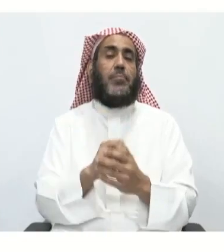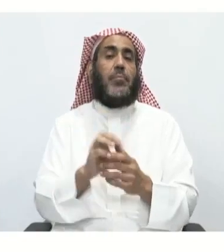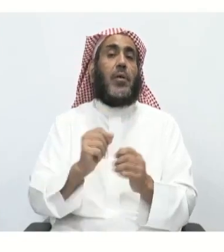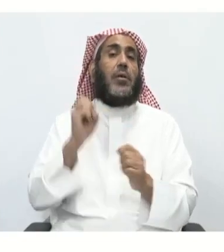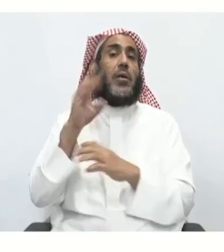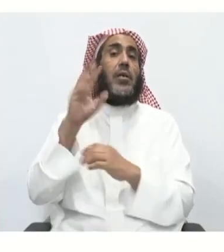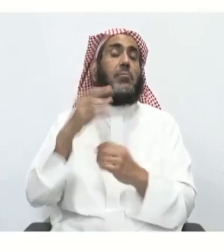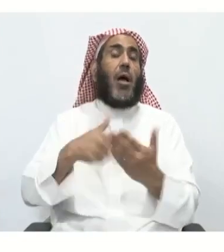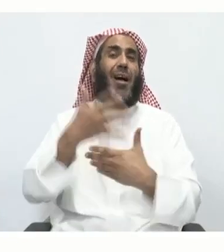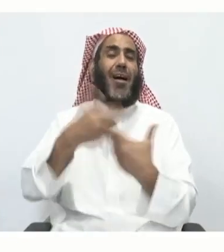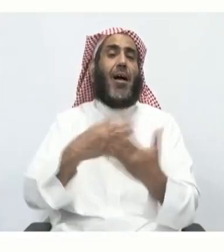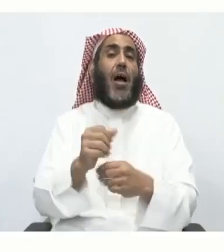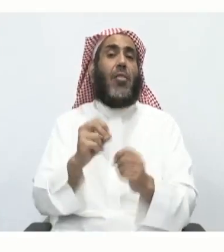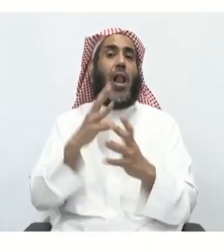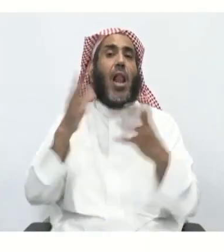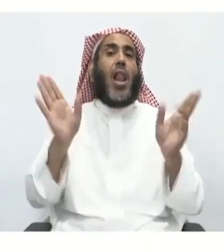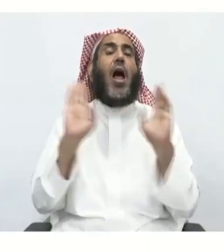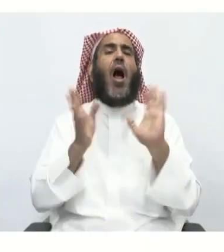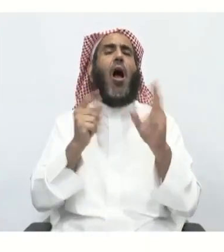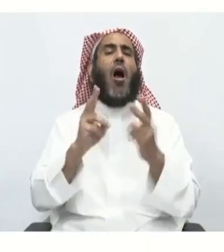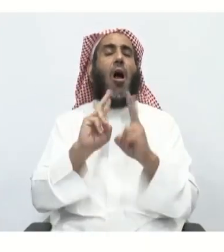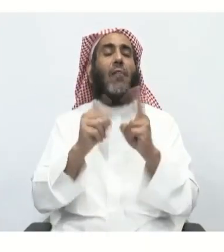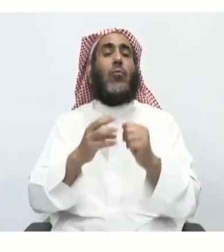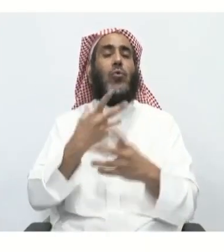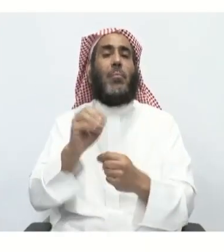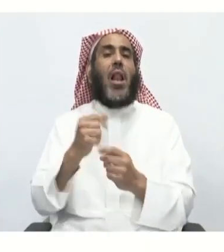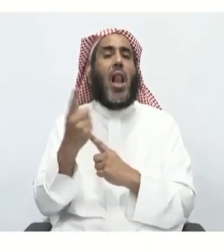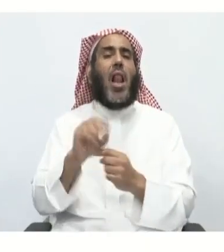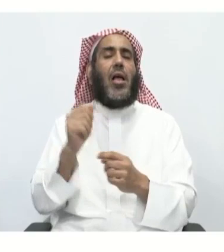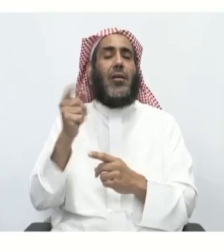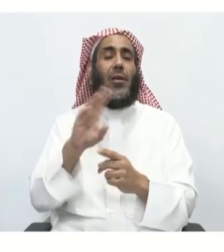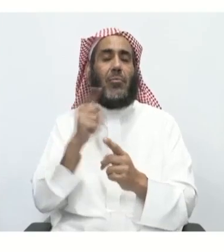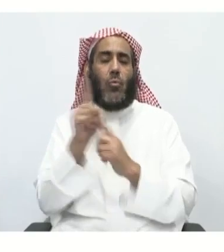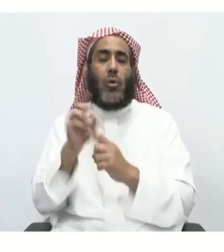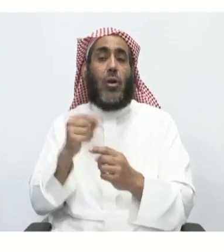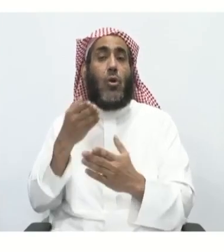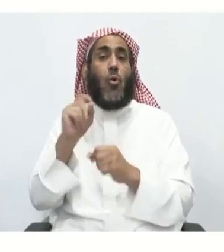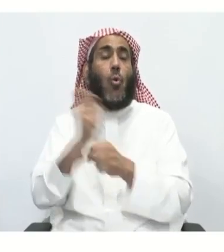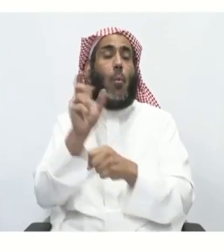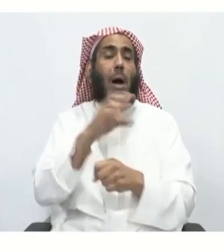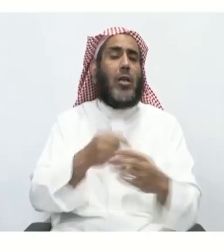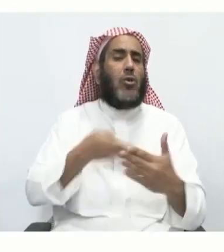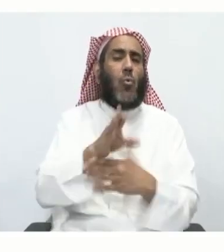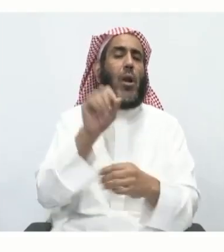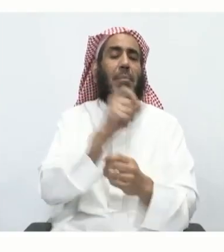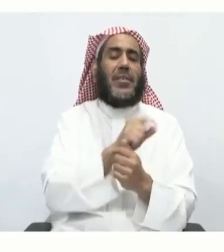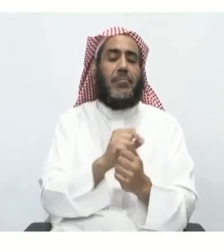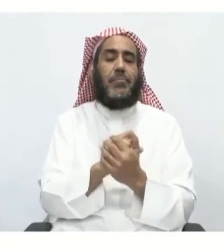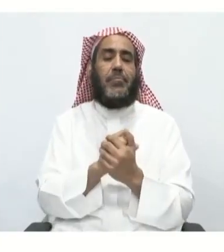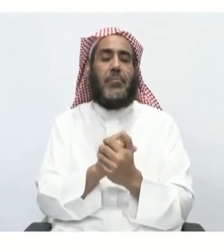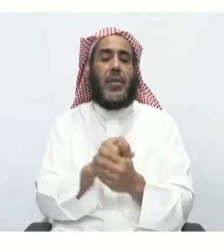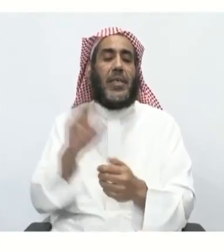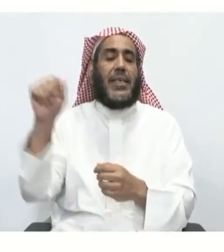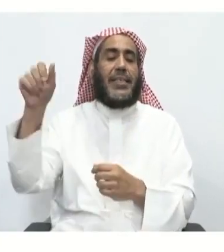اصبح هذا الحفل جميل ما الخطا هذا اكيد العمال اتجهوا الى المصنع ما الخطا هنا